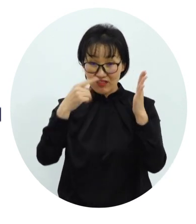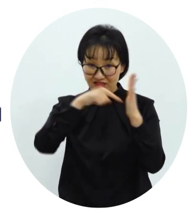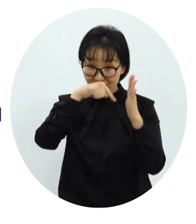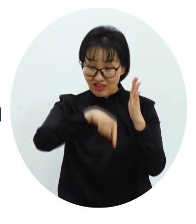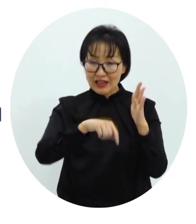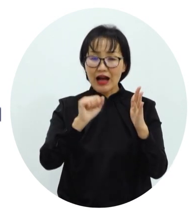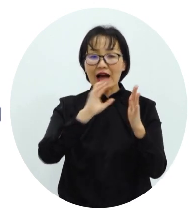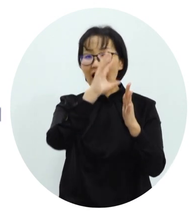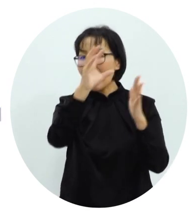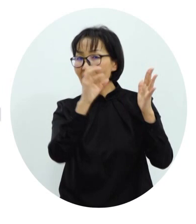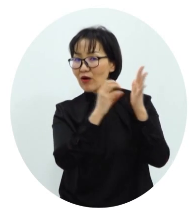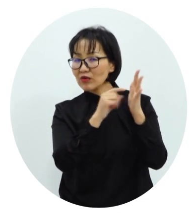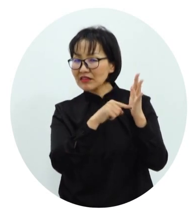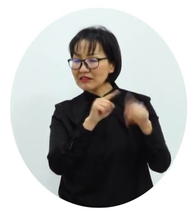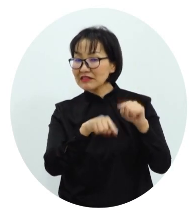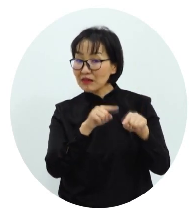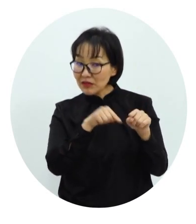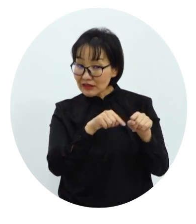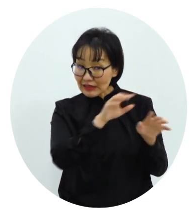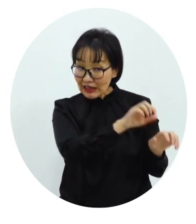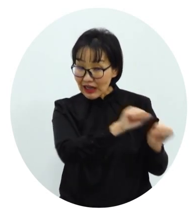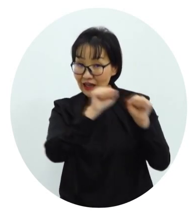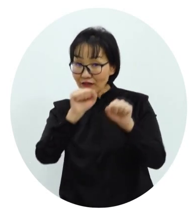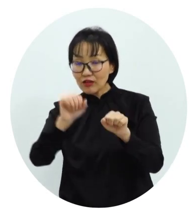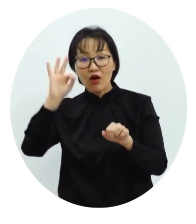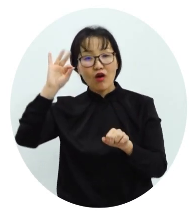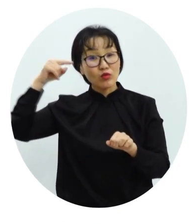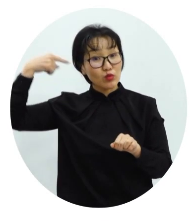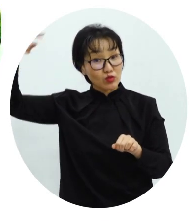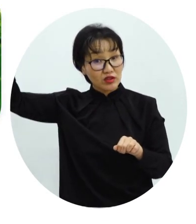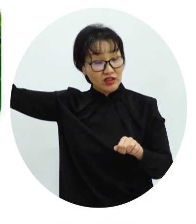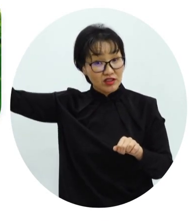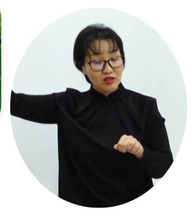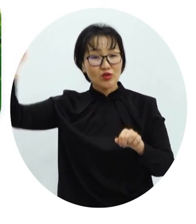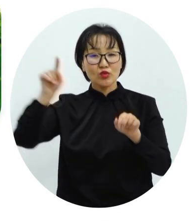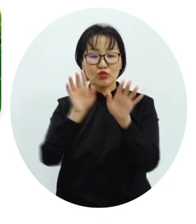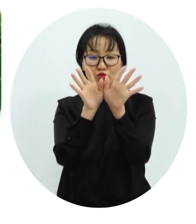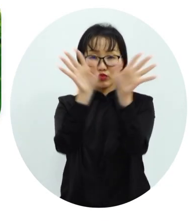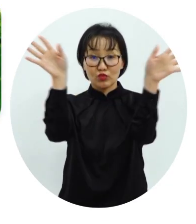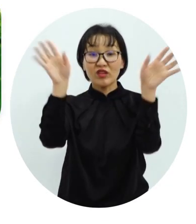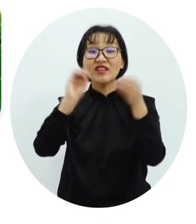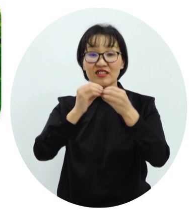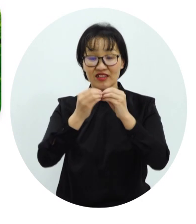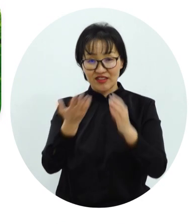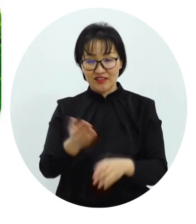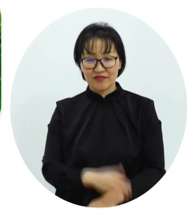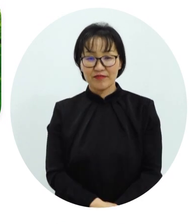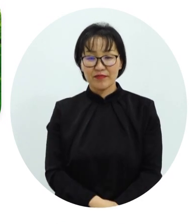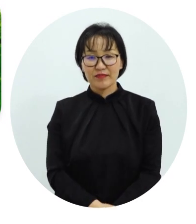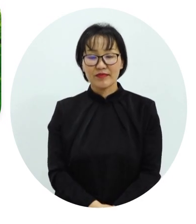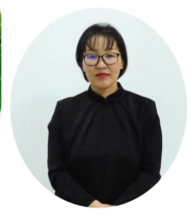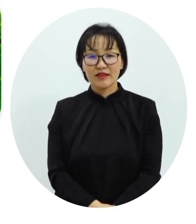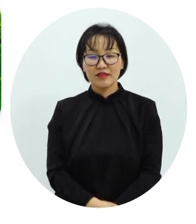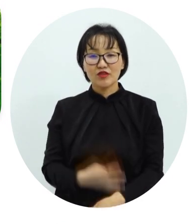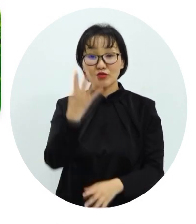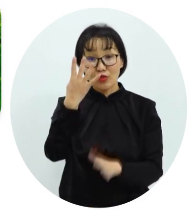бодож байгаад уншсан зүйлээ очиод оюуны зураглал хийцгээ. За оюуны зураглал хийхдээ гол нь улирлаа бичнэ.